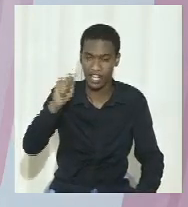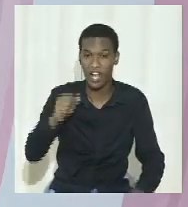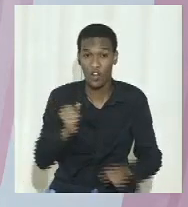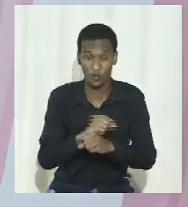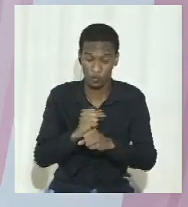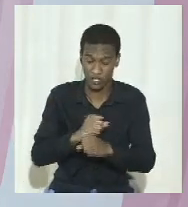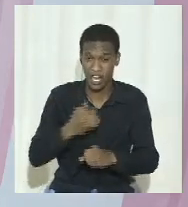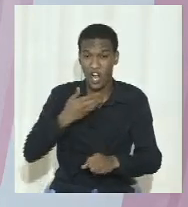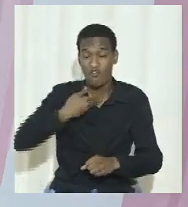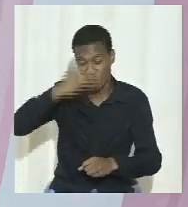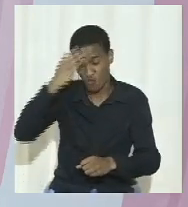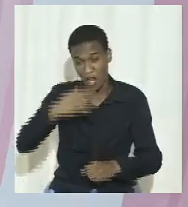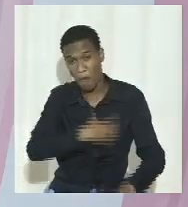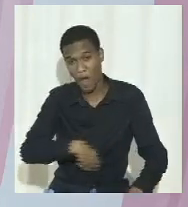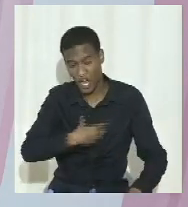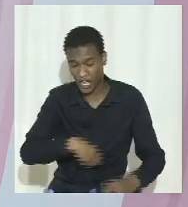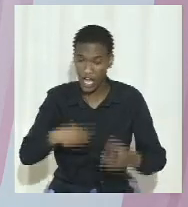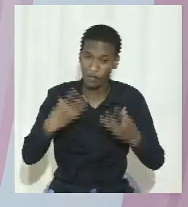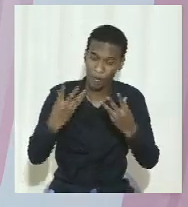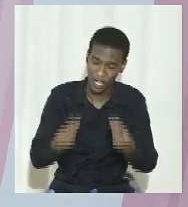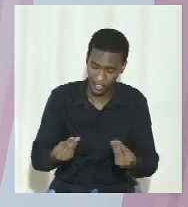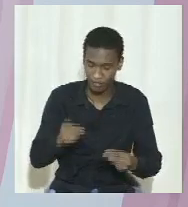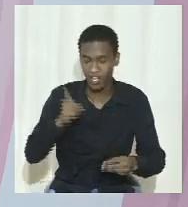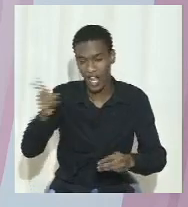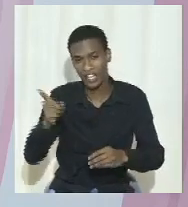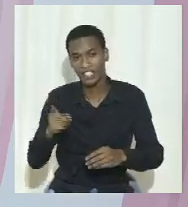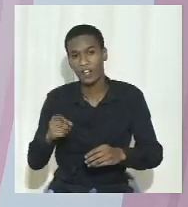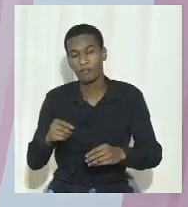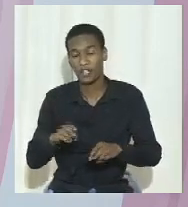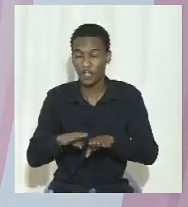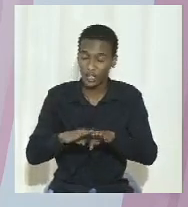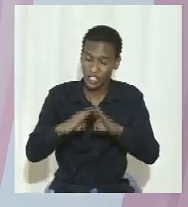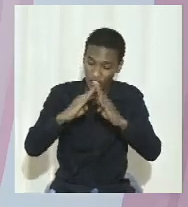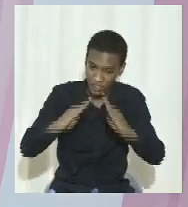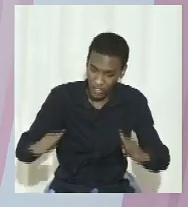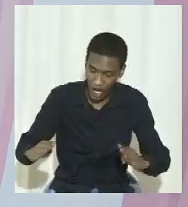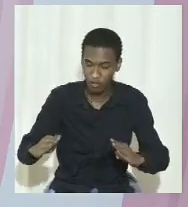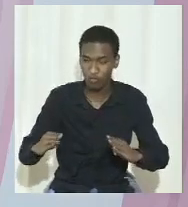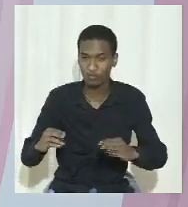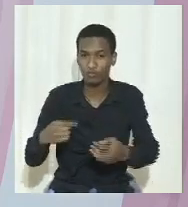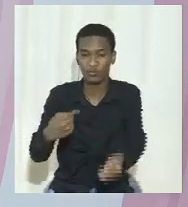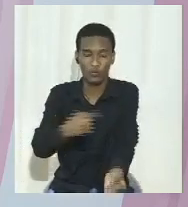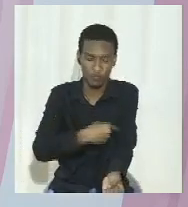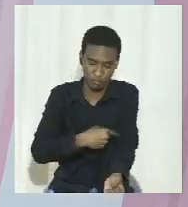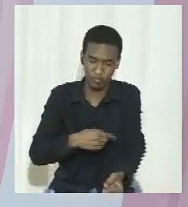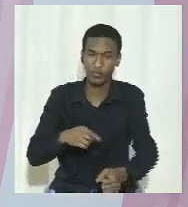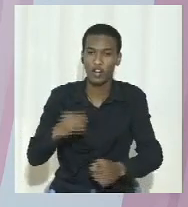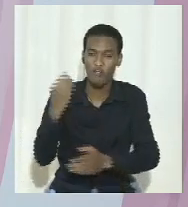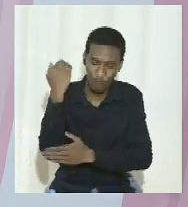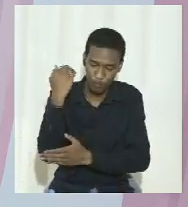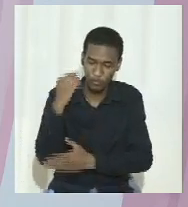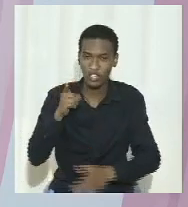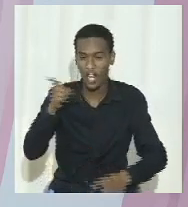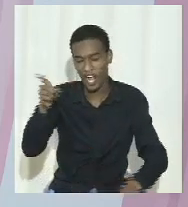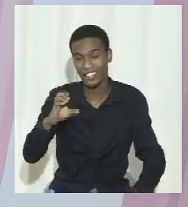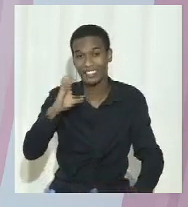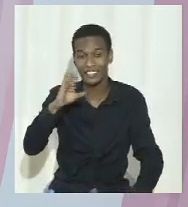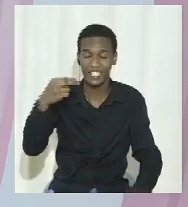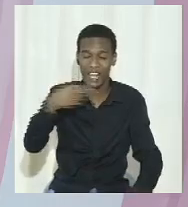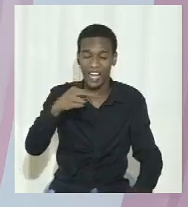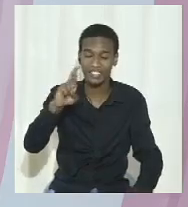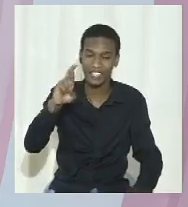mitaiza ka marefo a dia eny anivon'ny tobim-pahasalamana fototra CSB na anivon'ny CHRD mitondra ilay